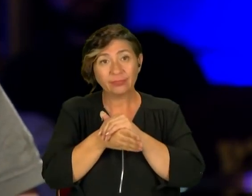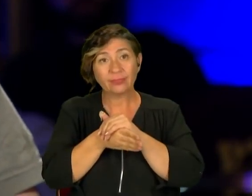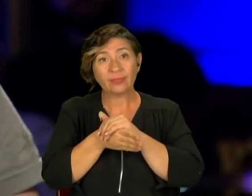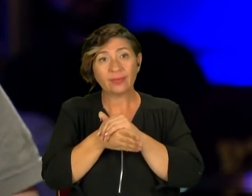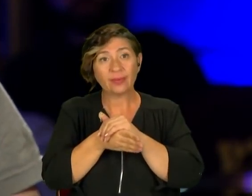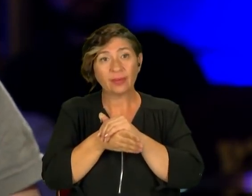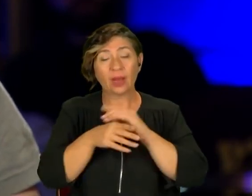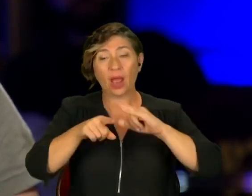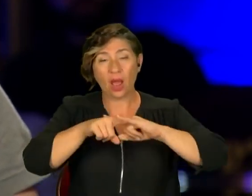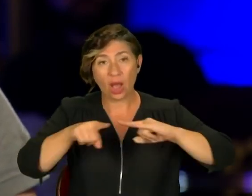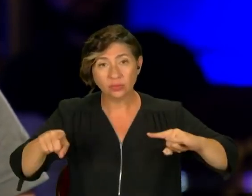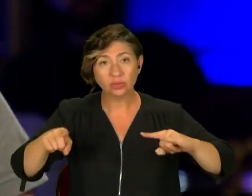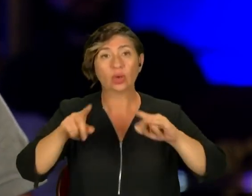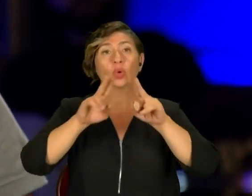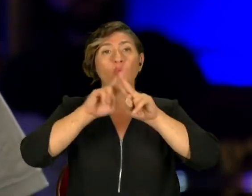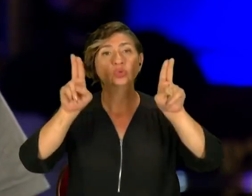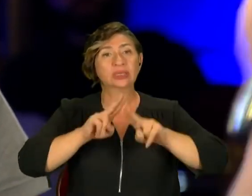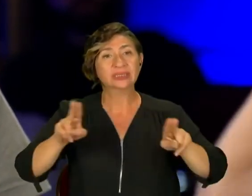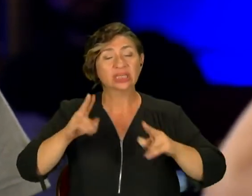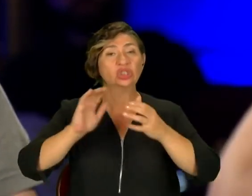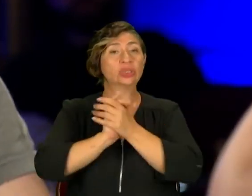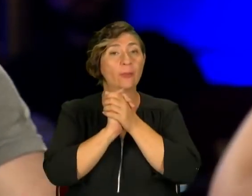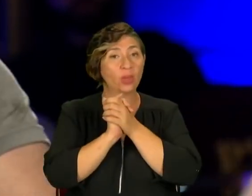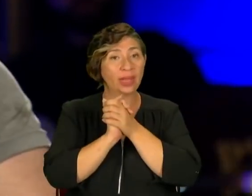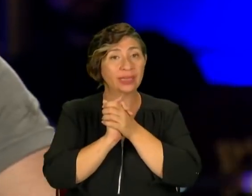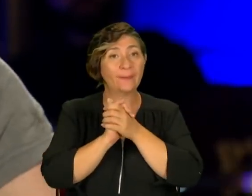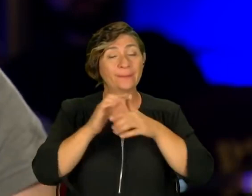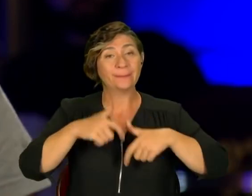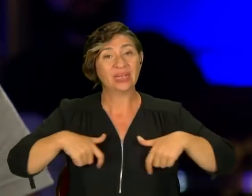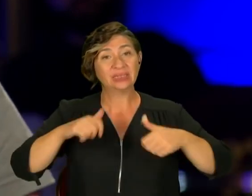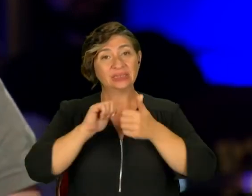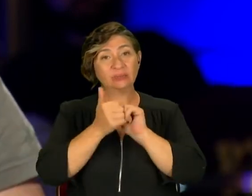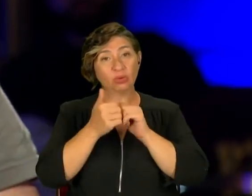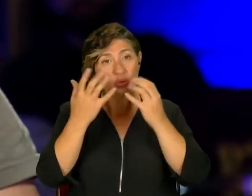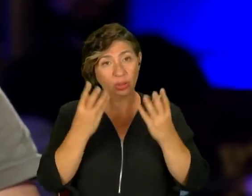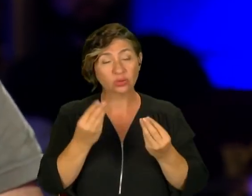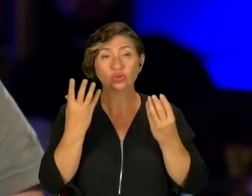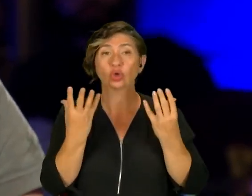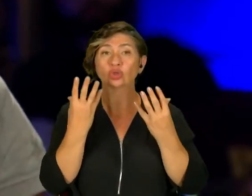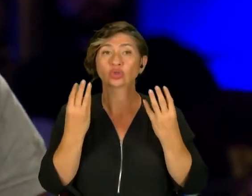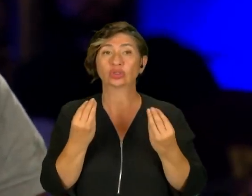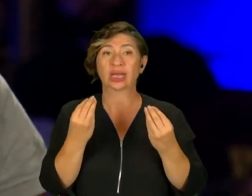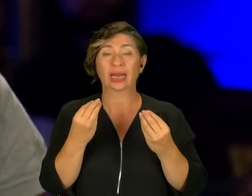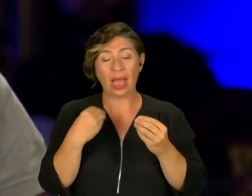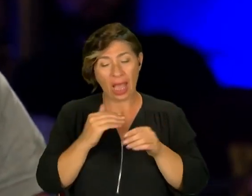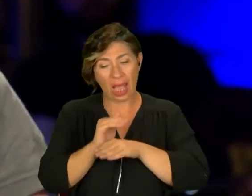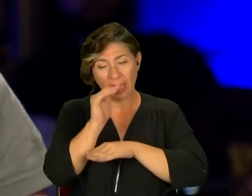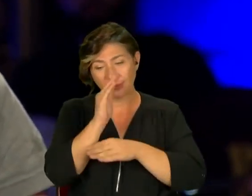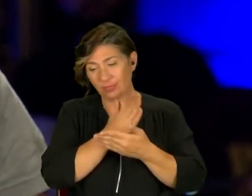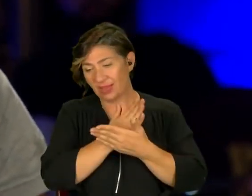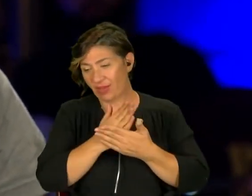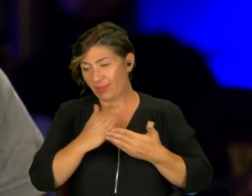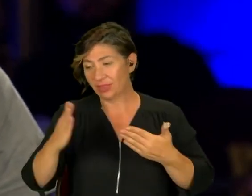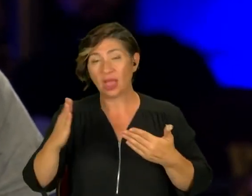Ardından havuzlarda, uluslararası şampiyonalarda milli sporcu olarak falan çok güzel bir şekilde hayatımızı devam